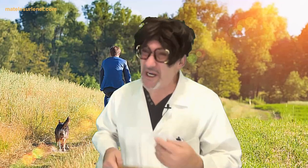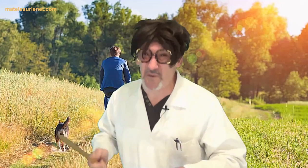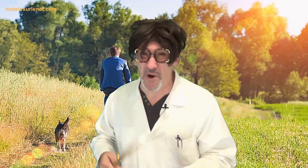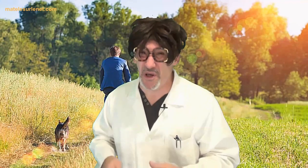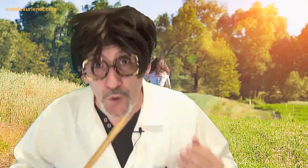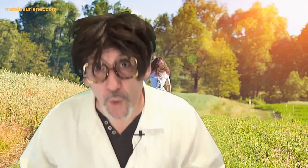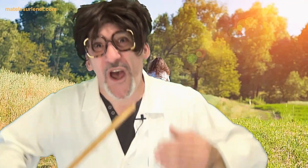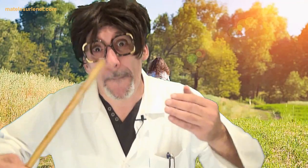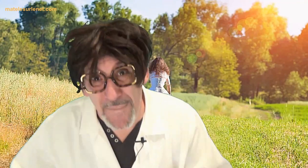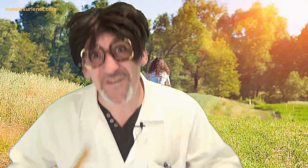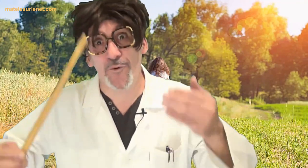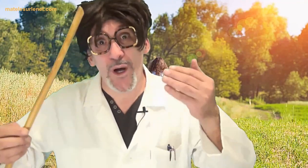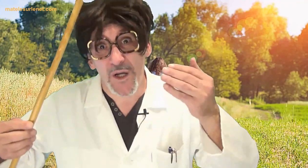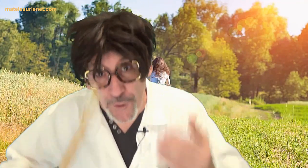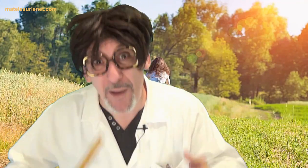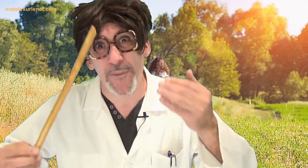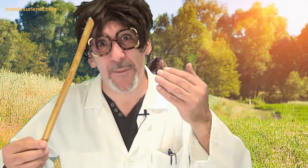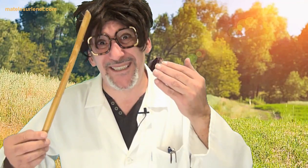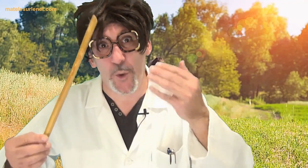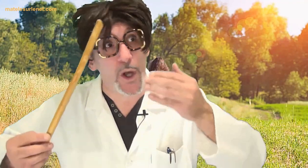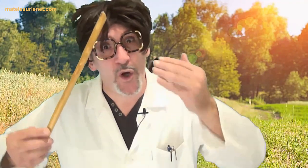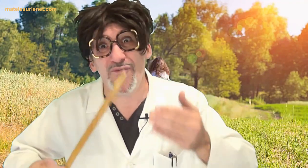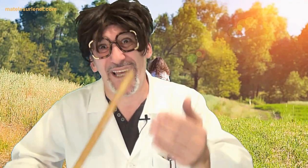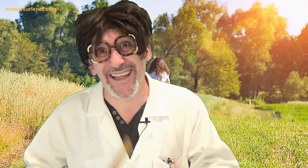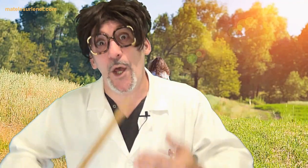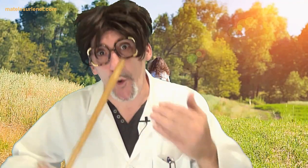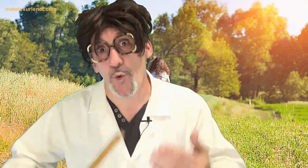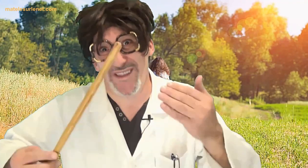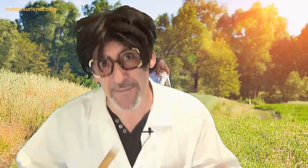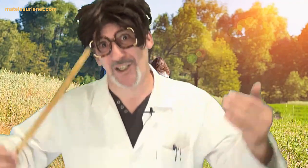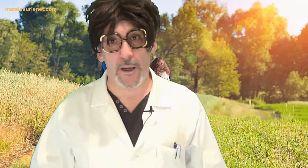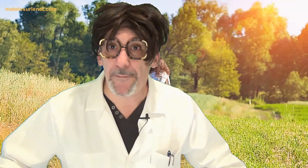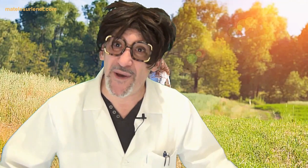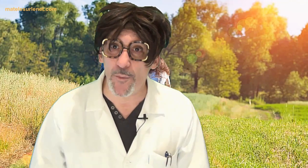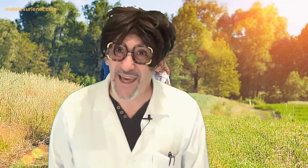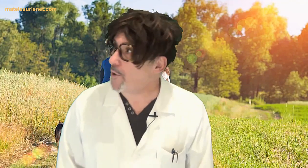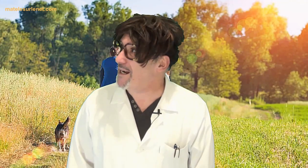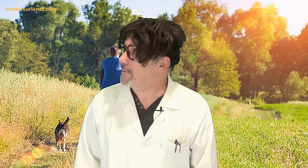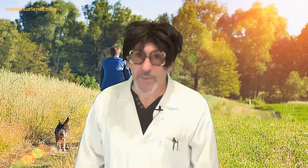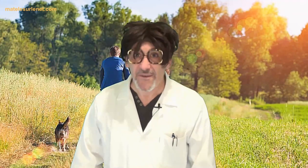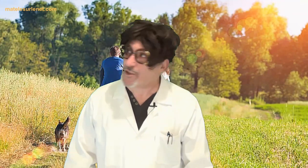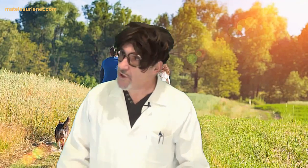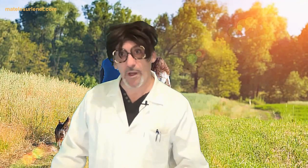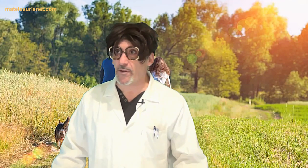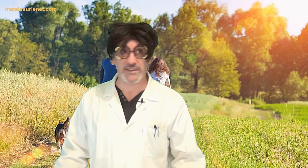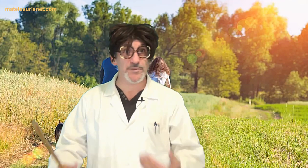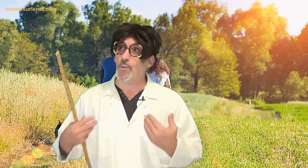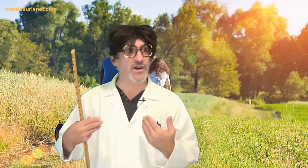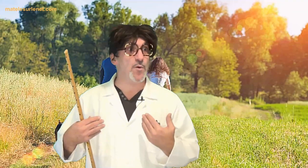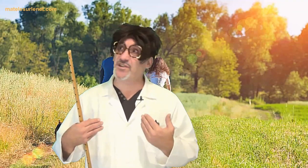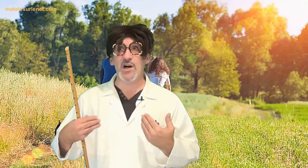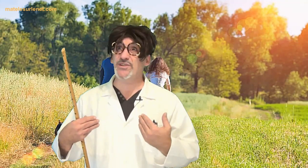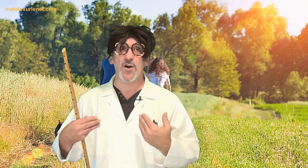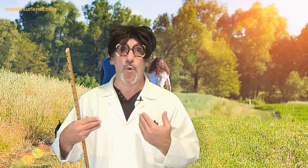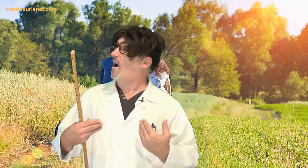insectes, j'en ai ras-le-bol. » Donc, méfiez-vous de la première impression quand vous regardez une image. Quand même pas bien compliqué, bordel. Non, mais c'est vrai, c'est comme si on